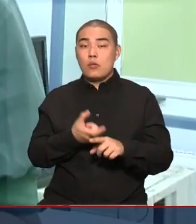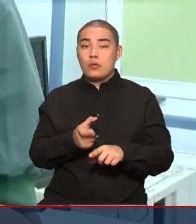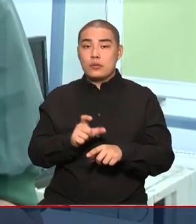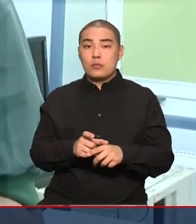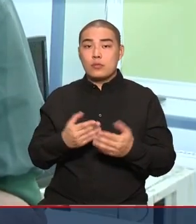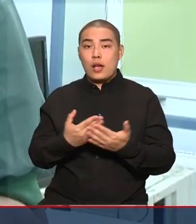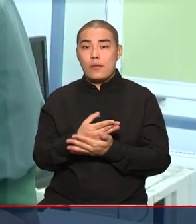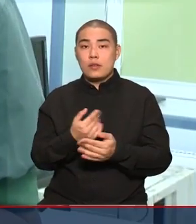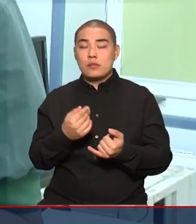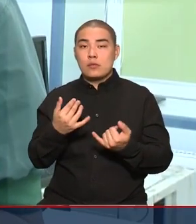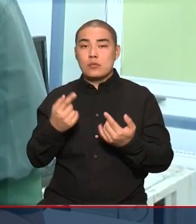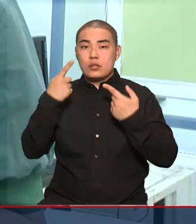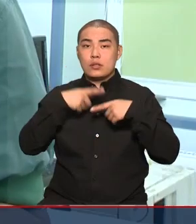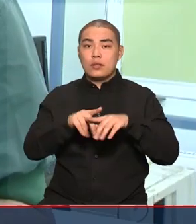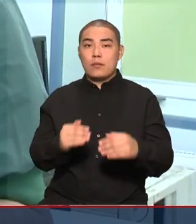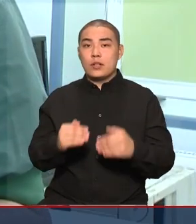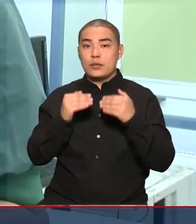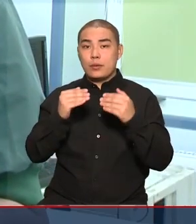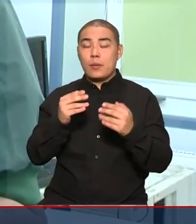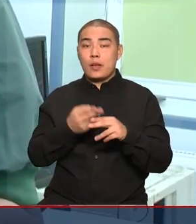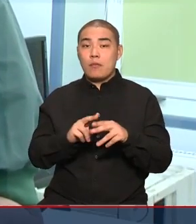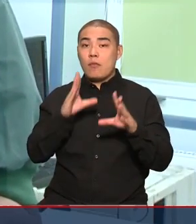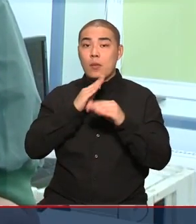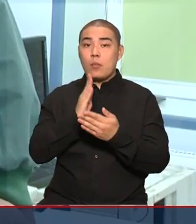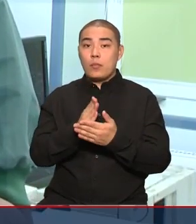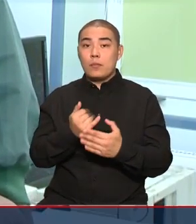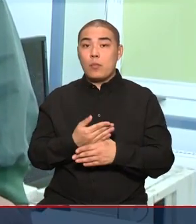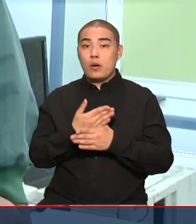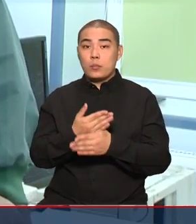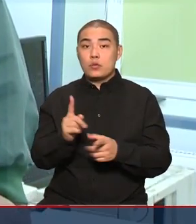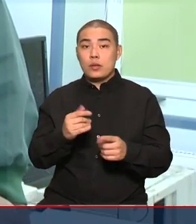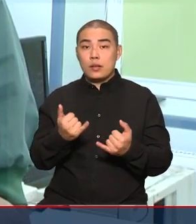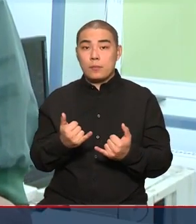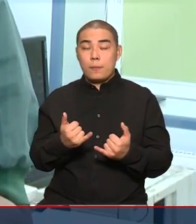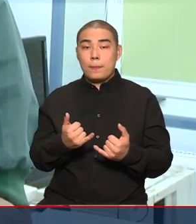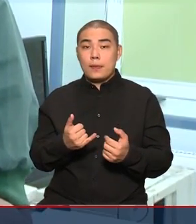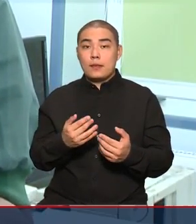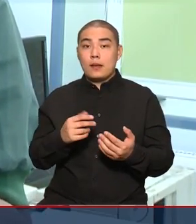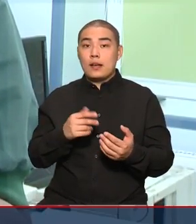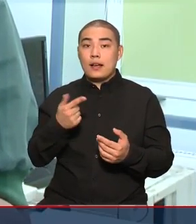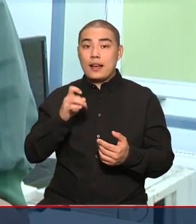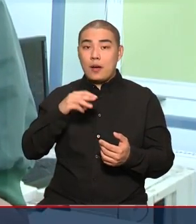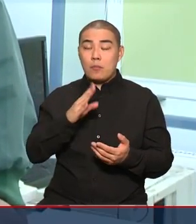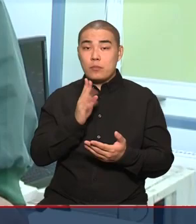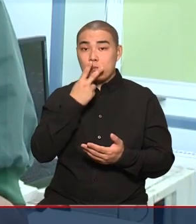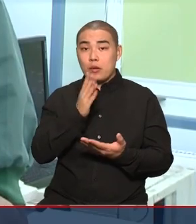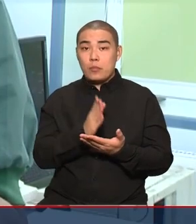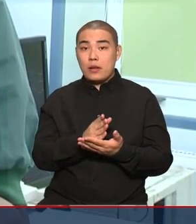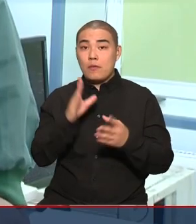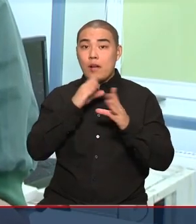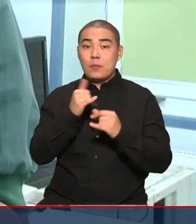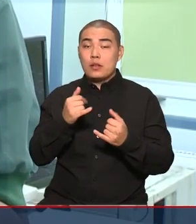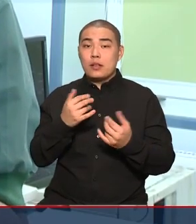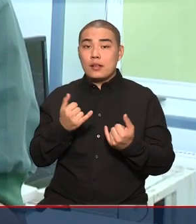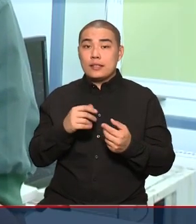передовые, самые высокотехнологичные, позволяют уже с помощью, допустим, там даже в граммах видеть, соответственно, степень